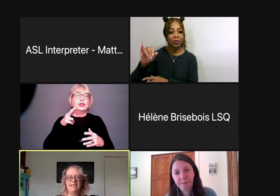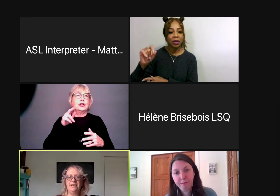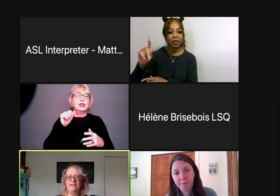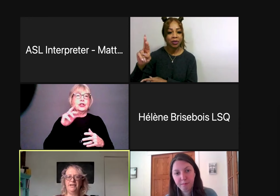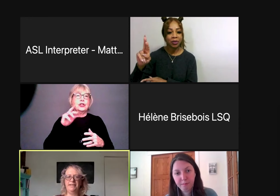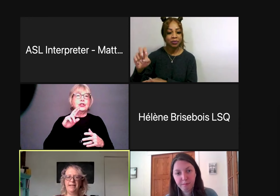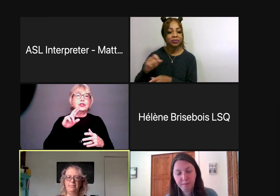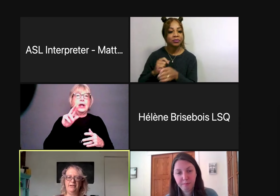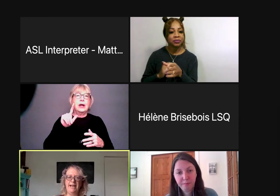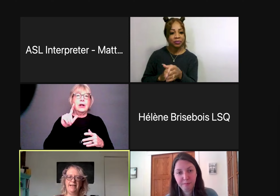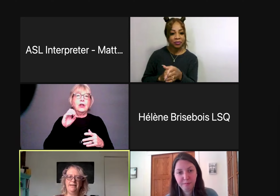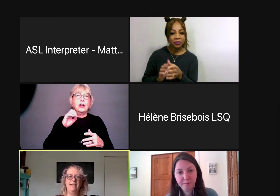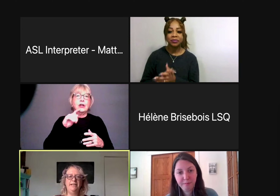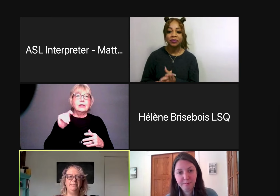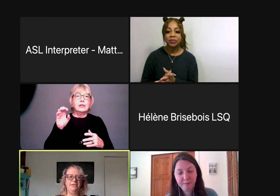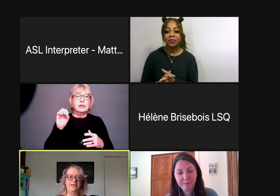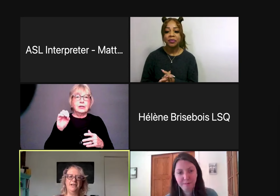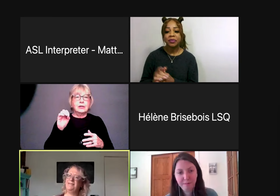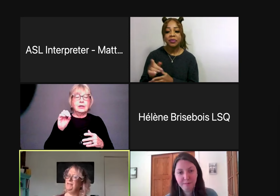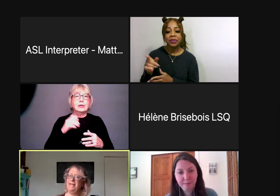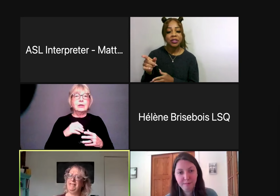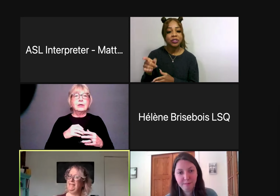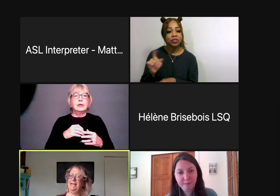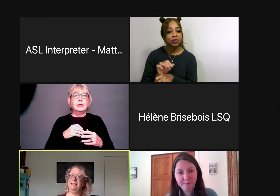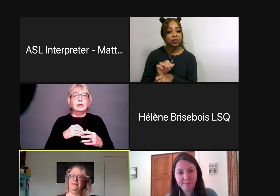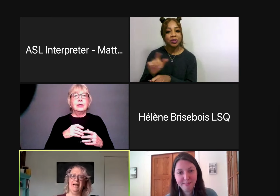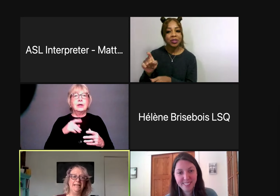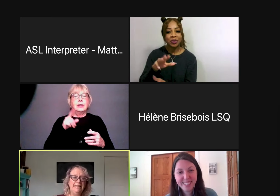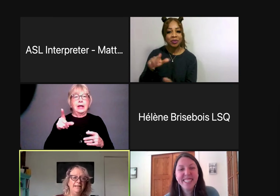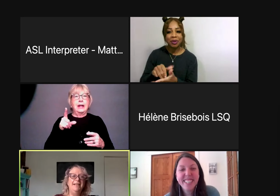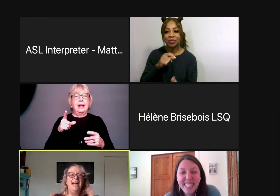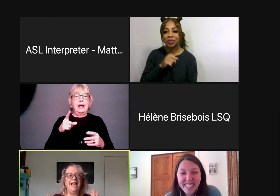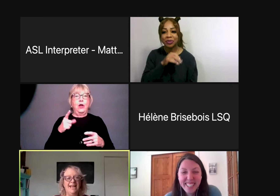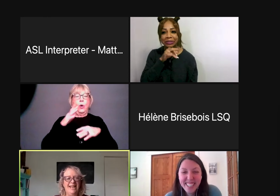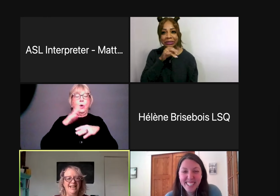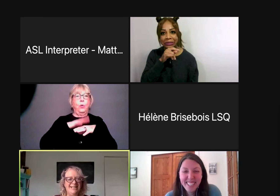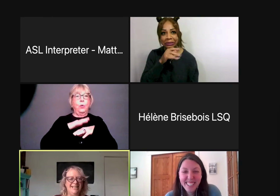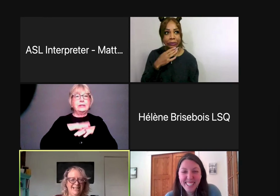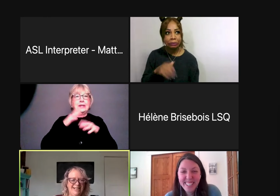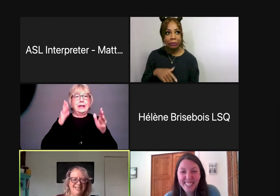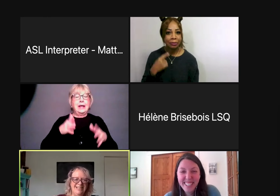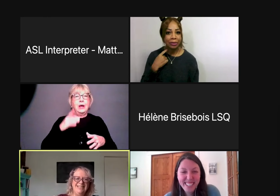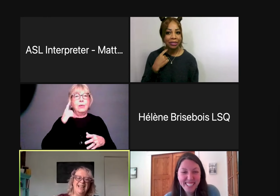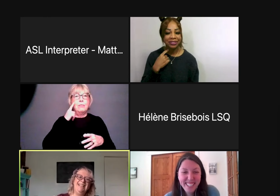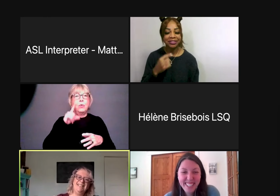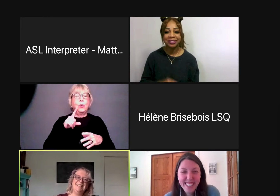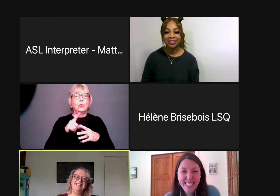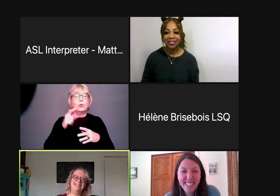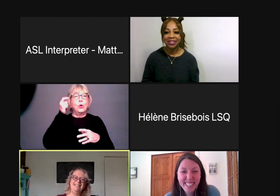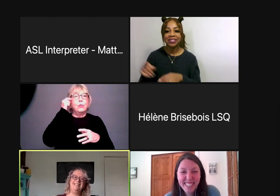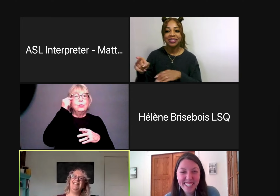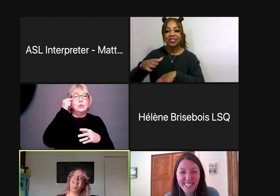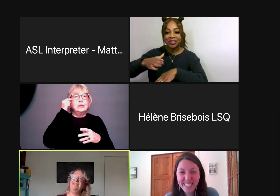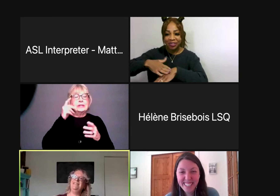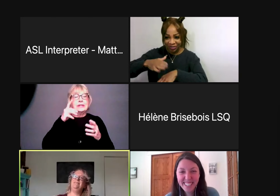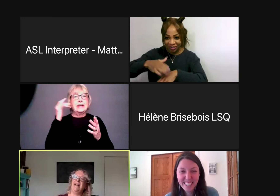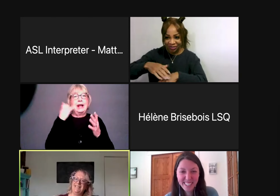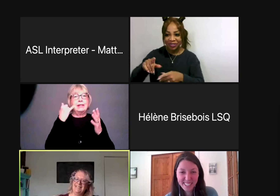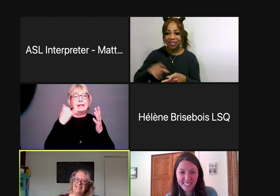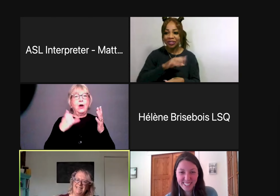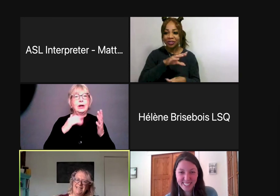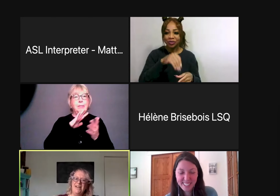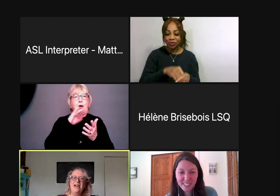Donc, elle est Charlotte Jacob McGuire et conseillère Handicap et accès au musée d'art contemporain de Montréal et